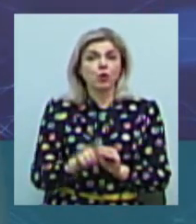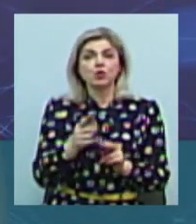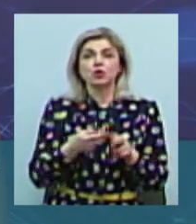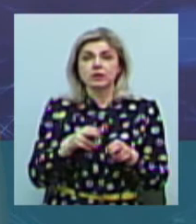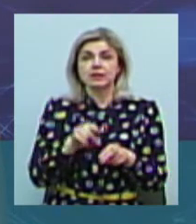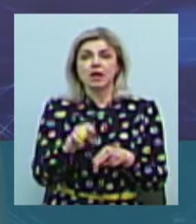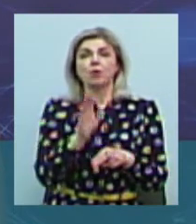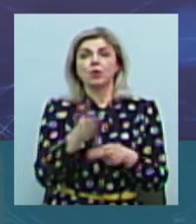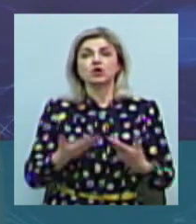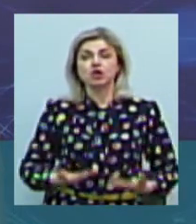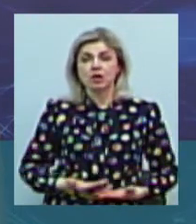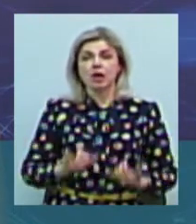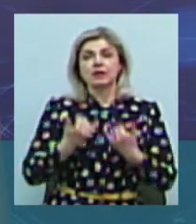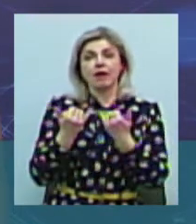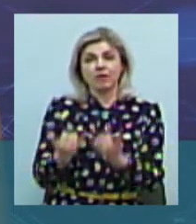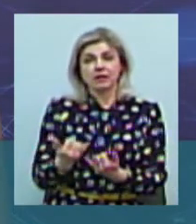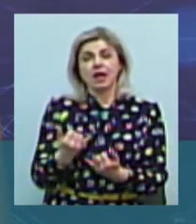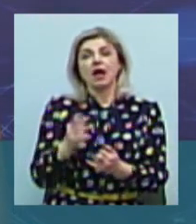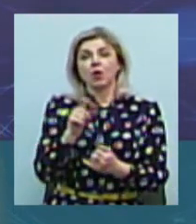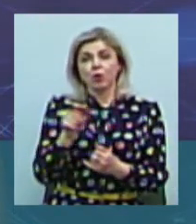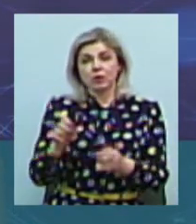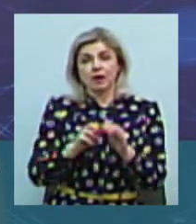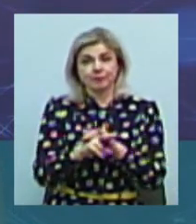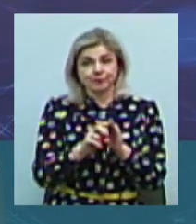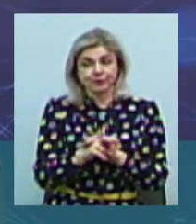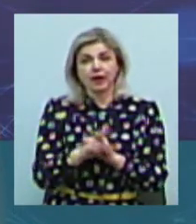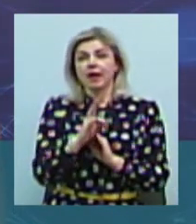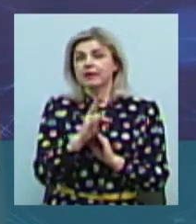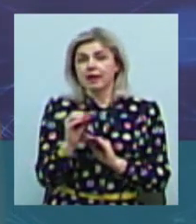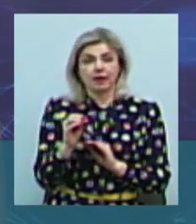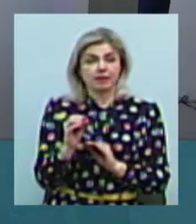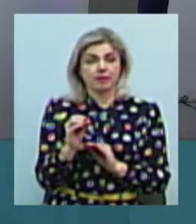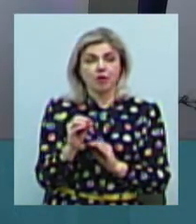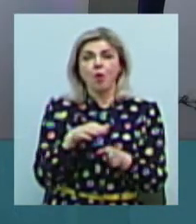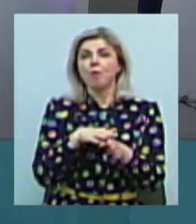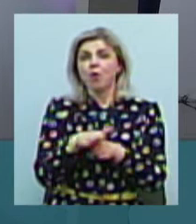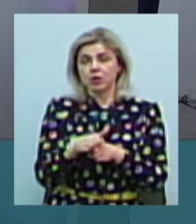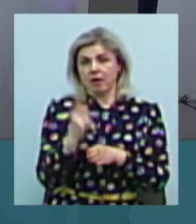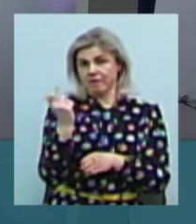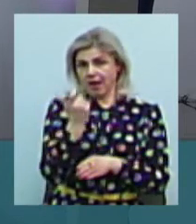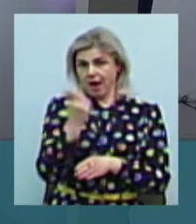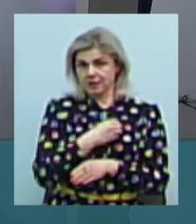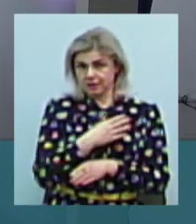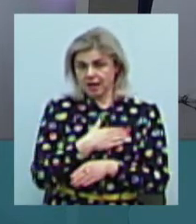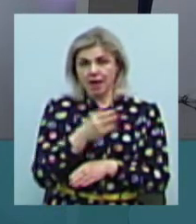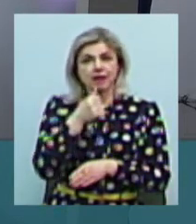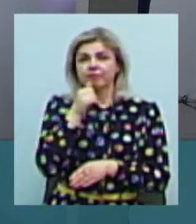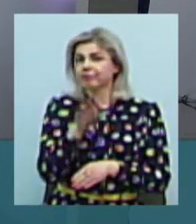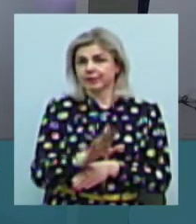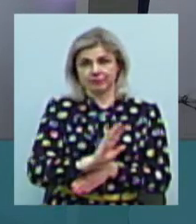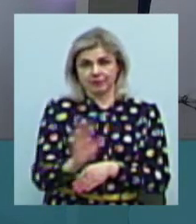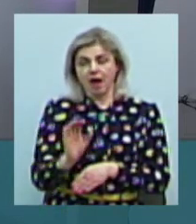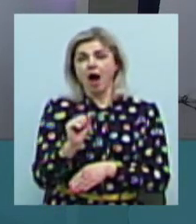житло надаватись вимушеним переселенцям не у повну власність, не назавжди, а до того